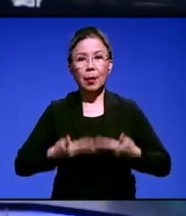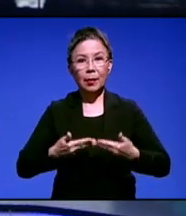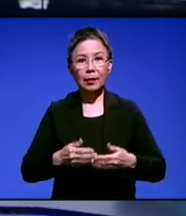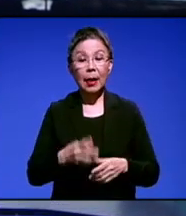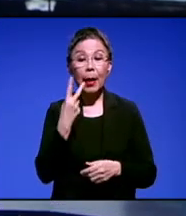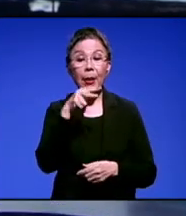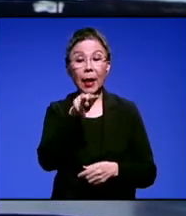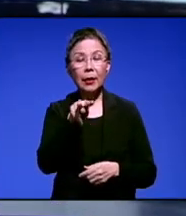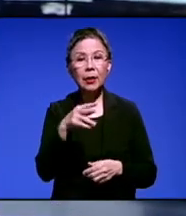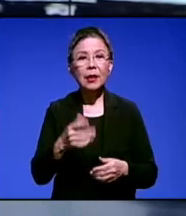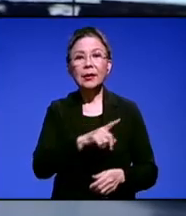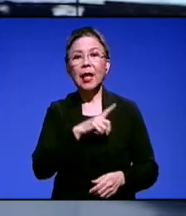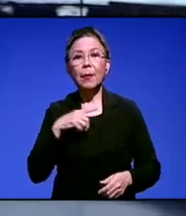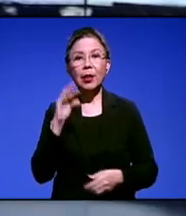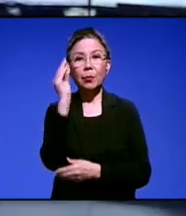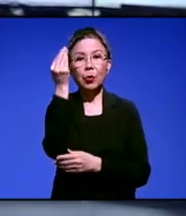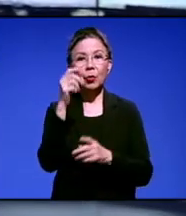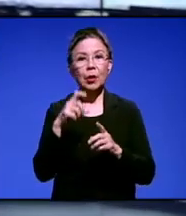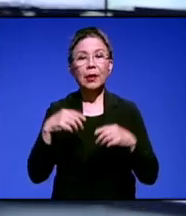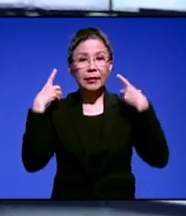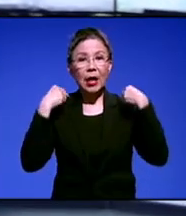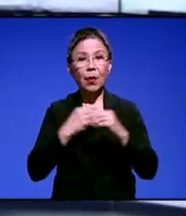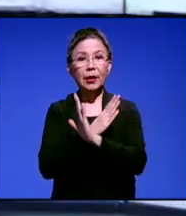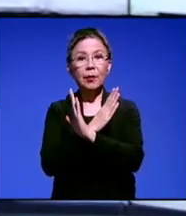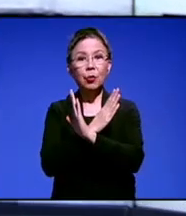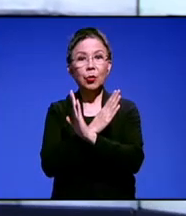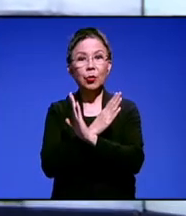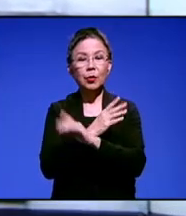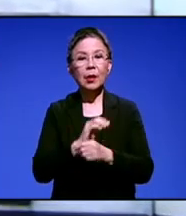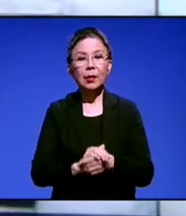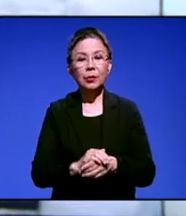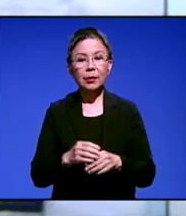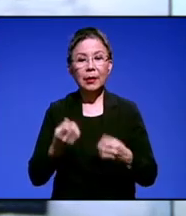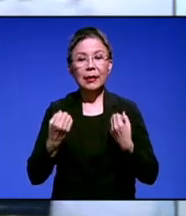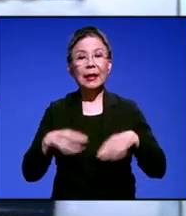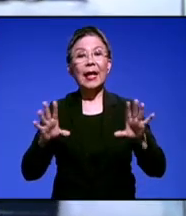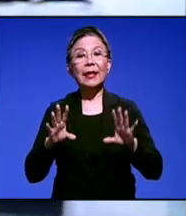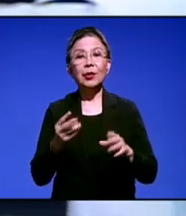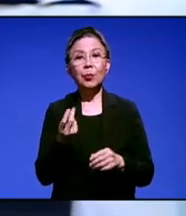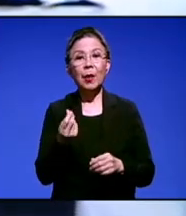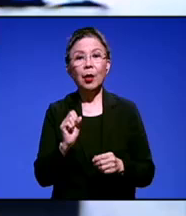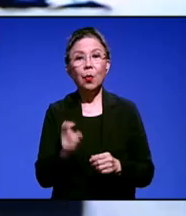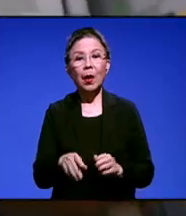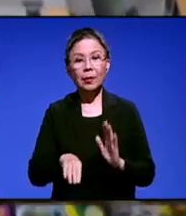setelah melihat apa yang dilakukan Pemprov Jawa Timur yang menggratiskan sewa rusun selama 3 bulan.